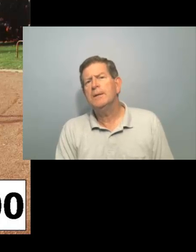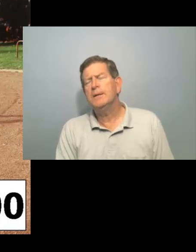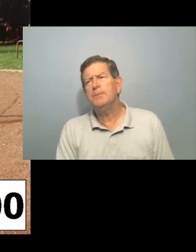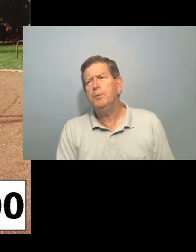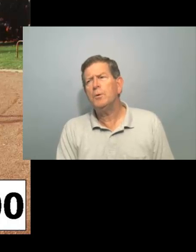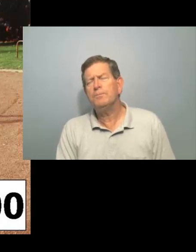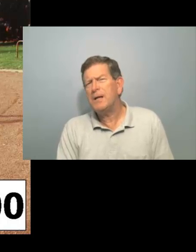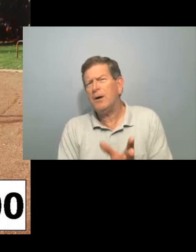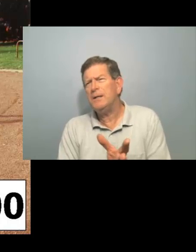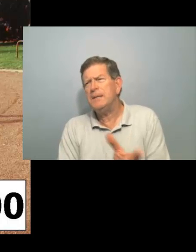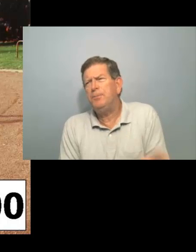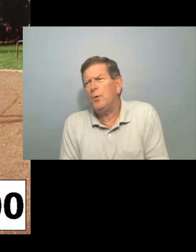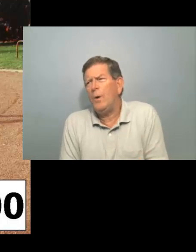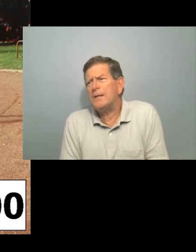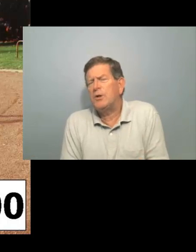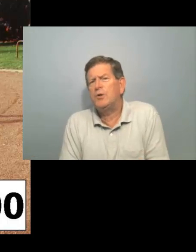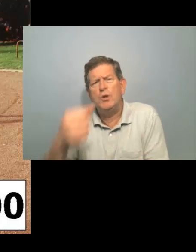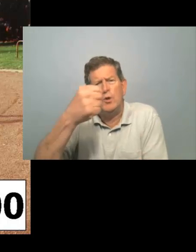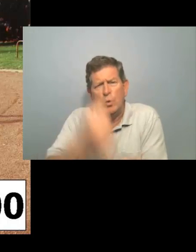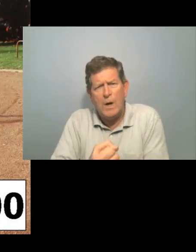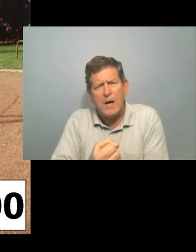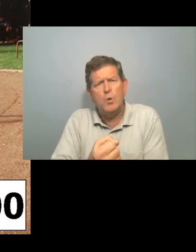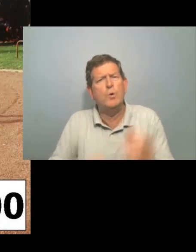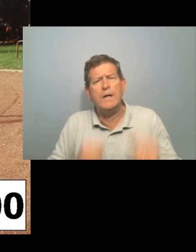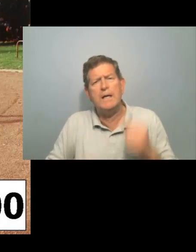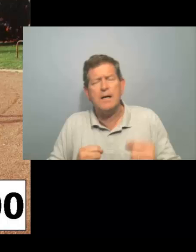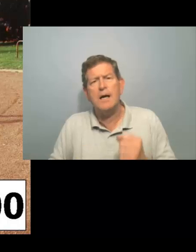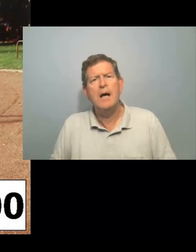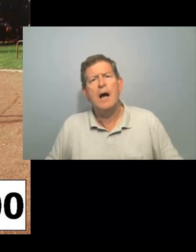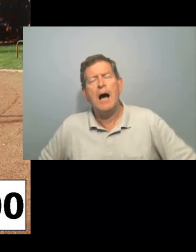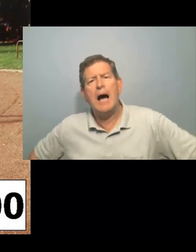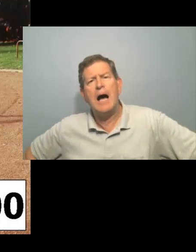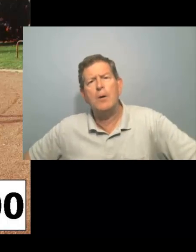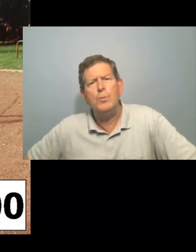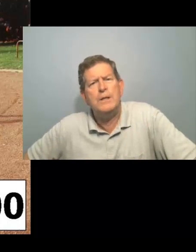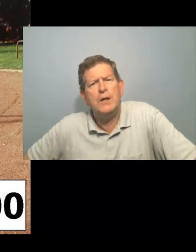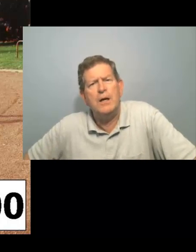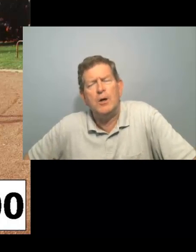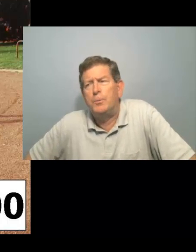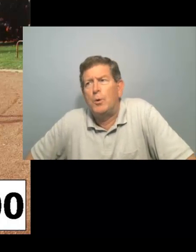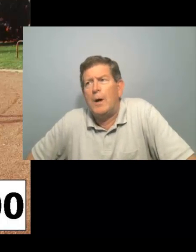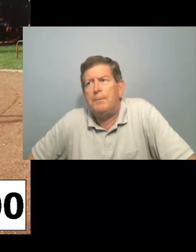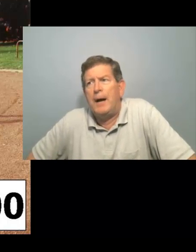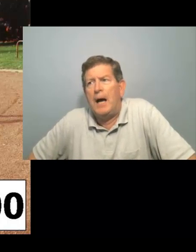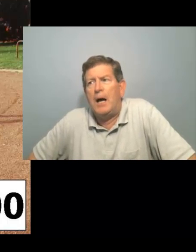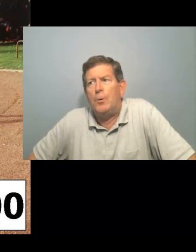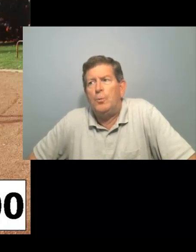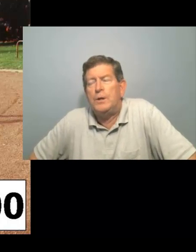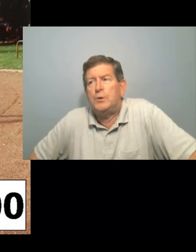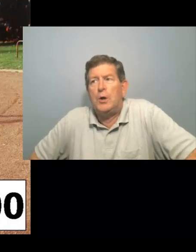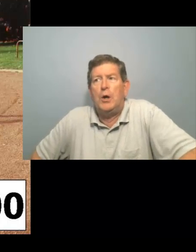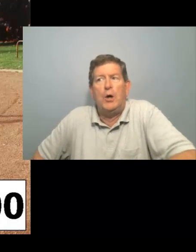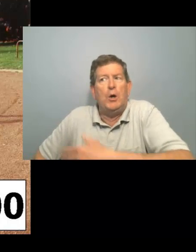Ensuite, Carole dit, pourquoi est-ce que tu dois courir à 8h? Pourquoi